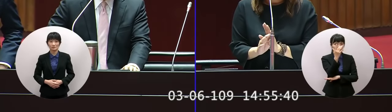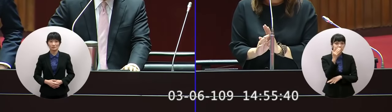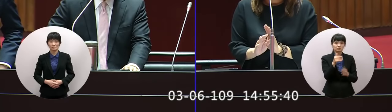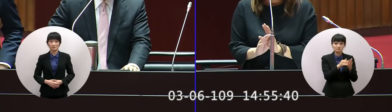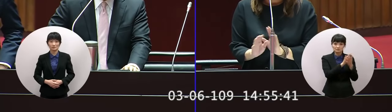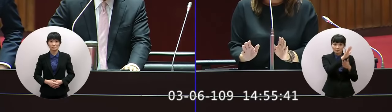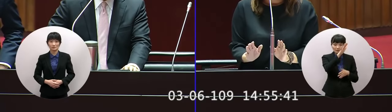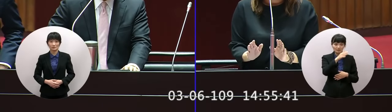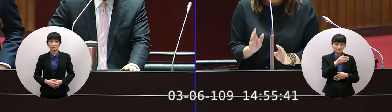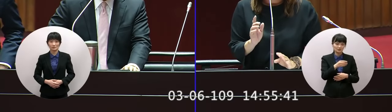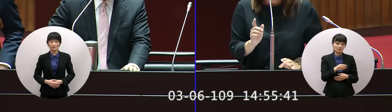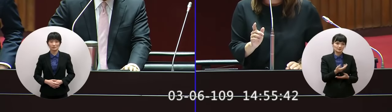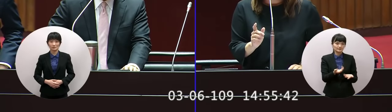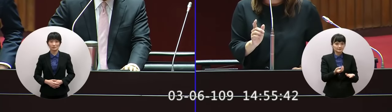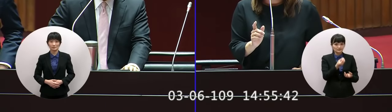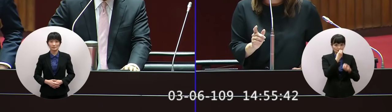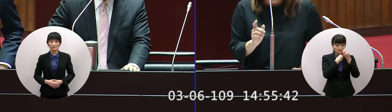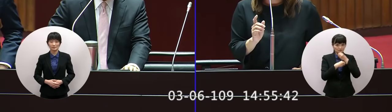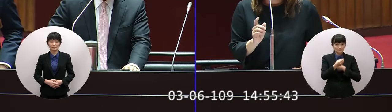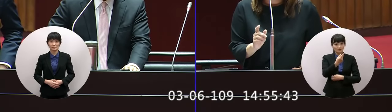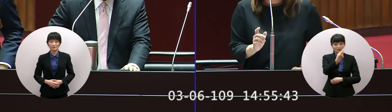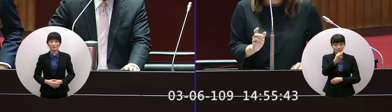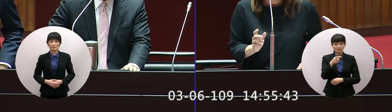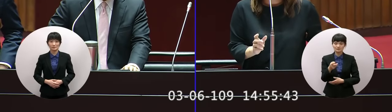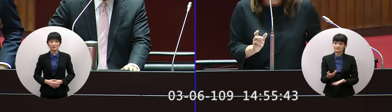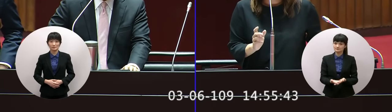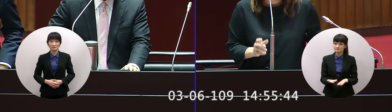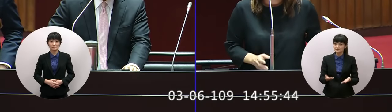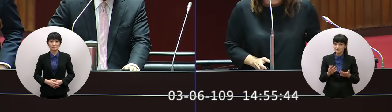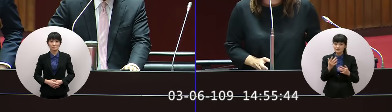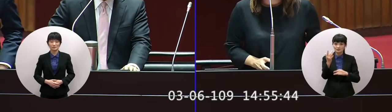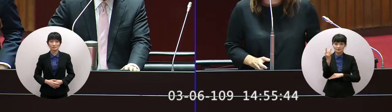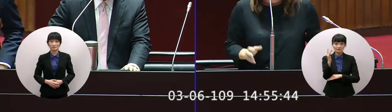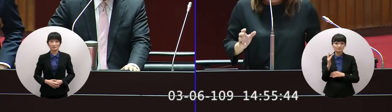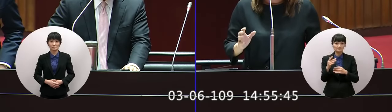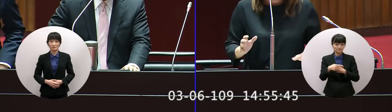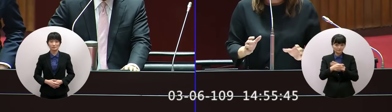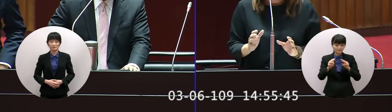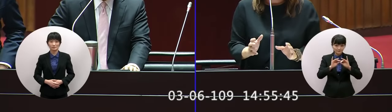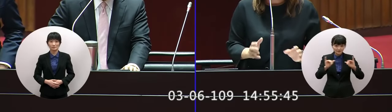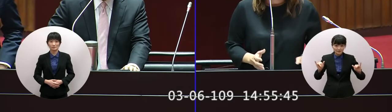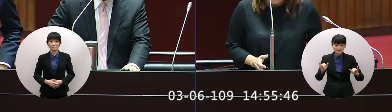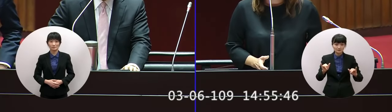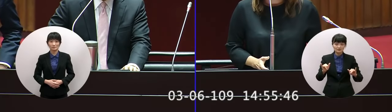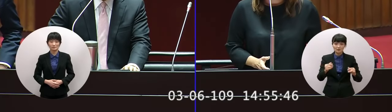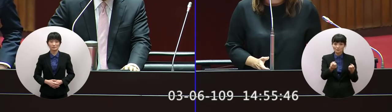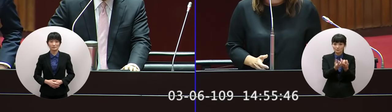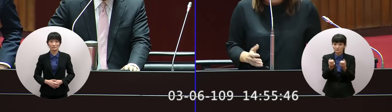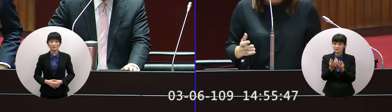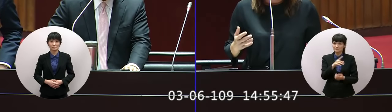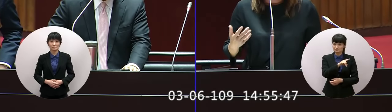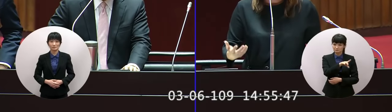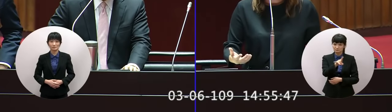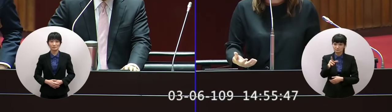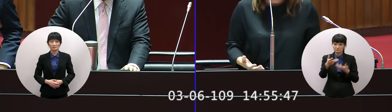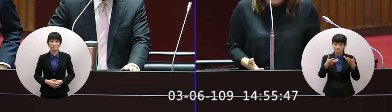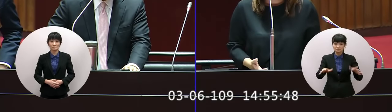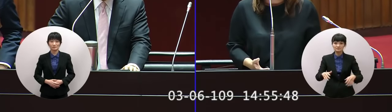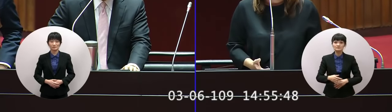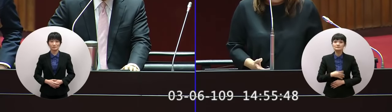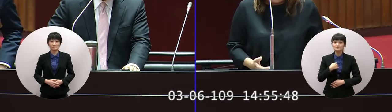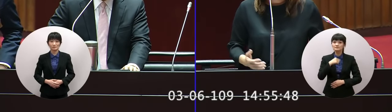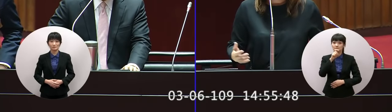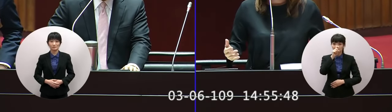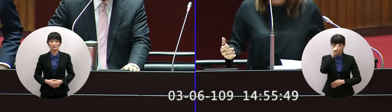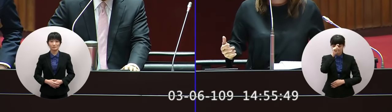案，这是通案。所有的林班地上有非常非常多类似的案件，我们希望政府可以做一个通盘考量。我今天特别提